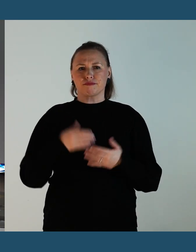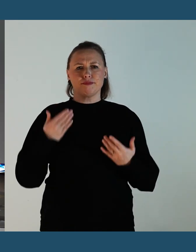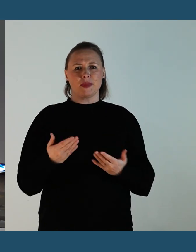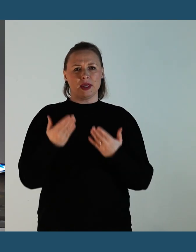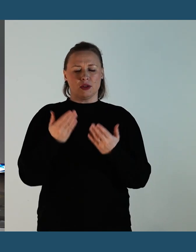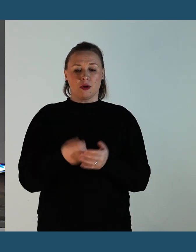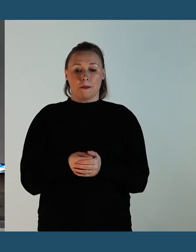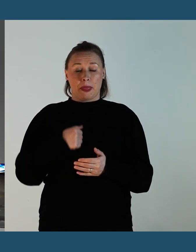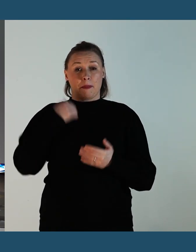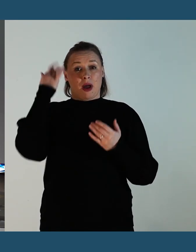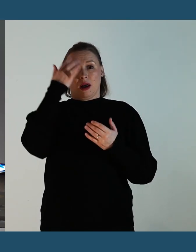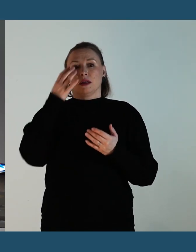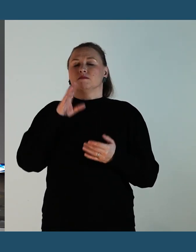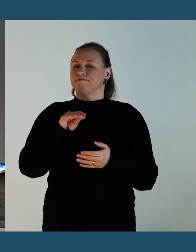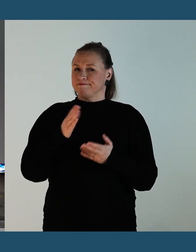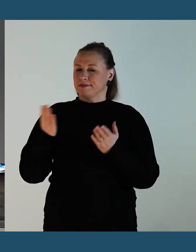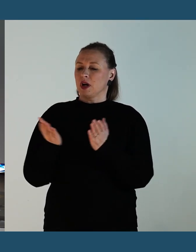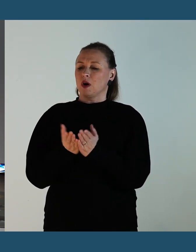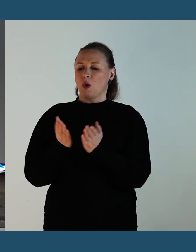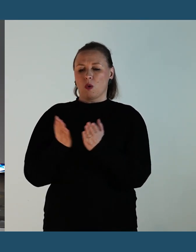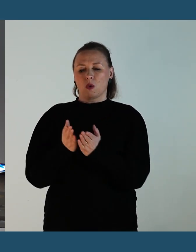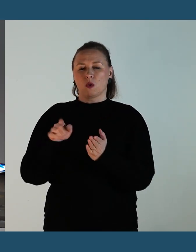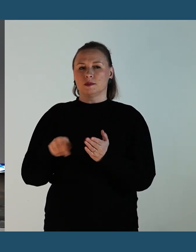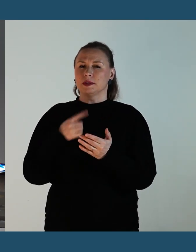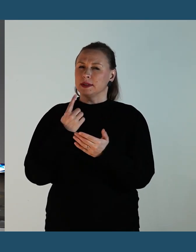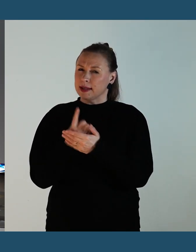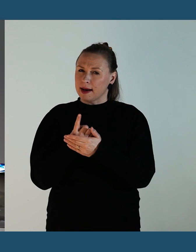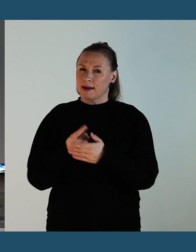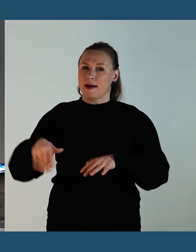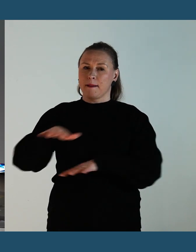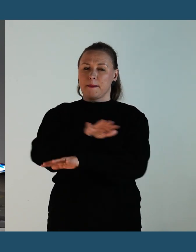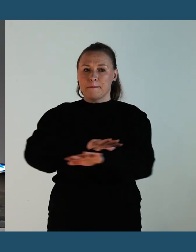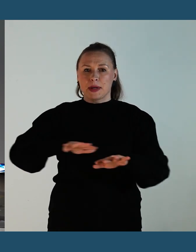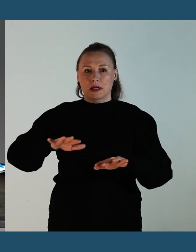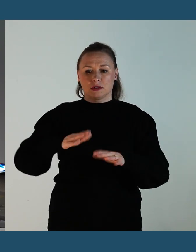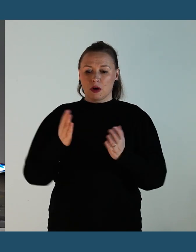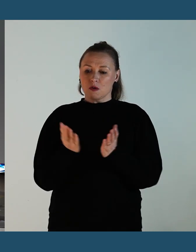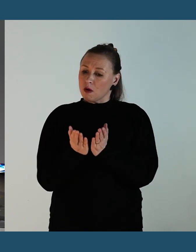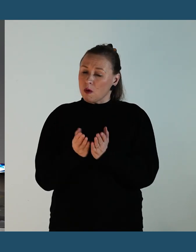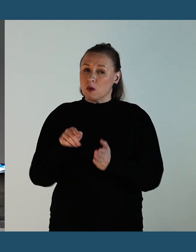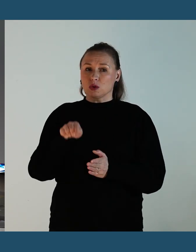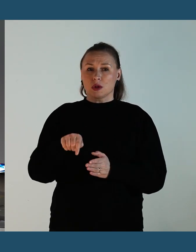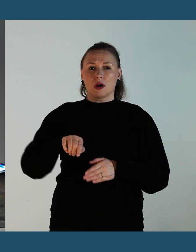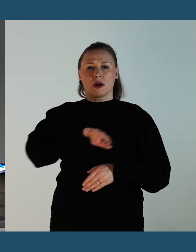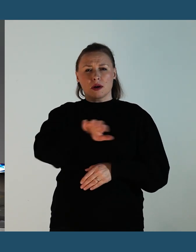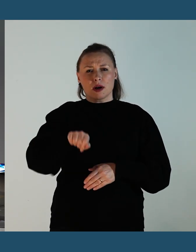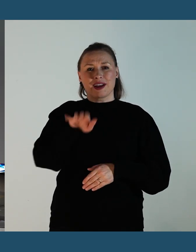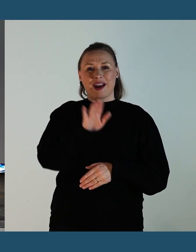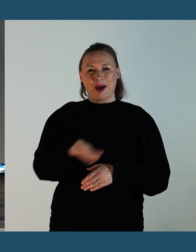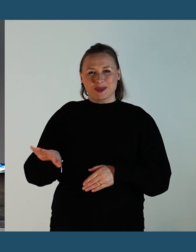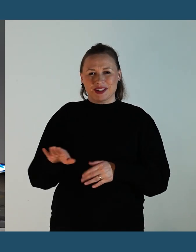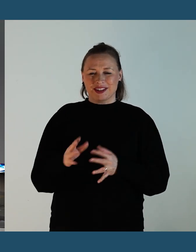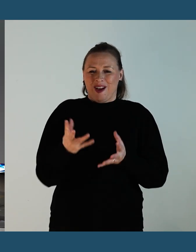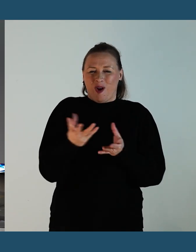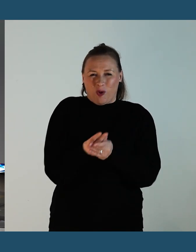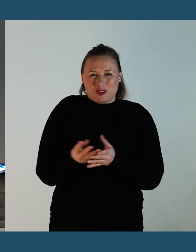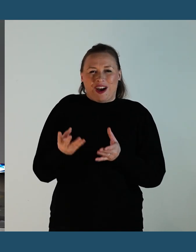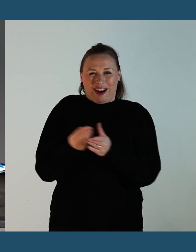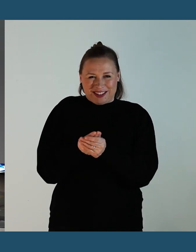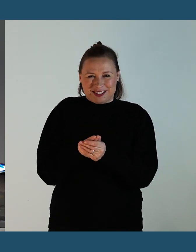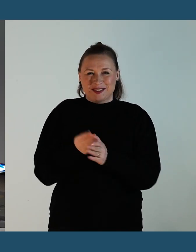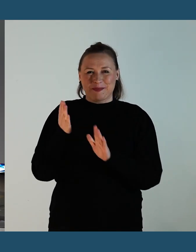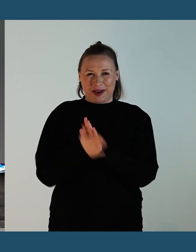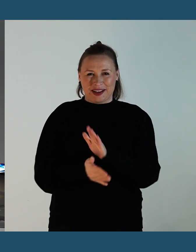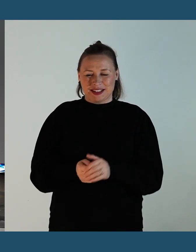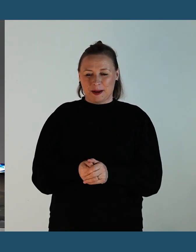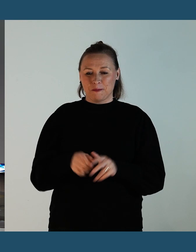koulu on ihan keskeinen paikka. Siellä kaikki lapset jollain tavalla ovat osallisia ja koulun